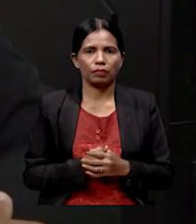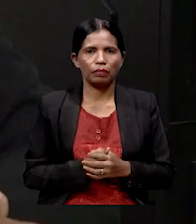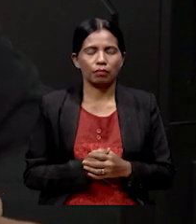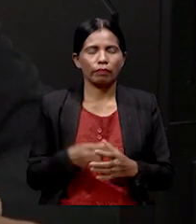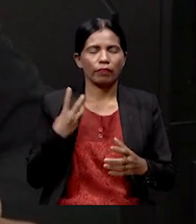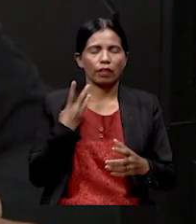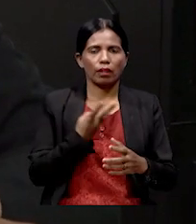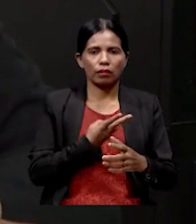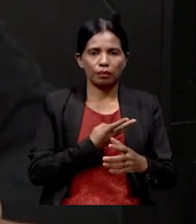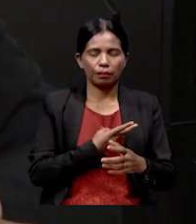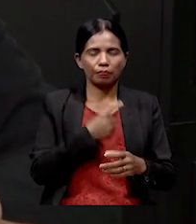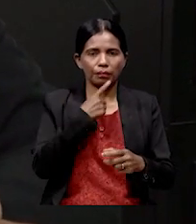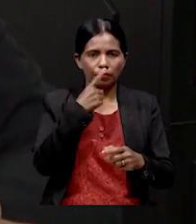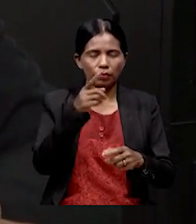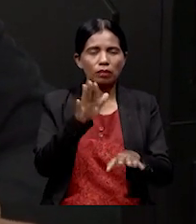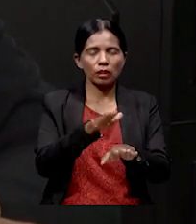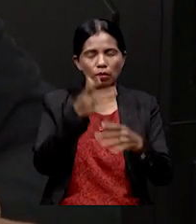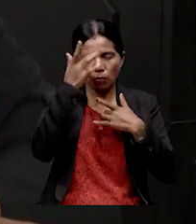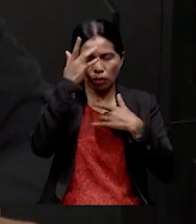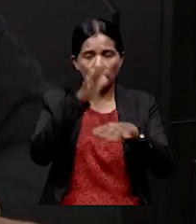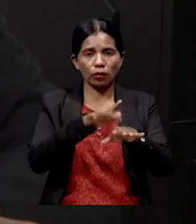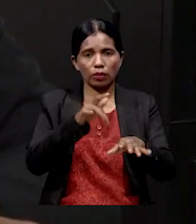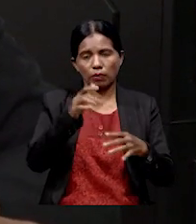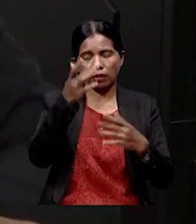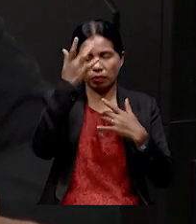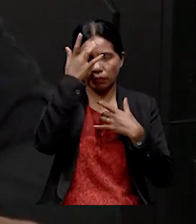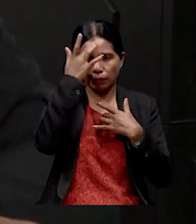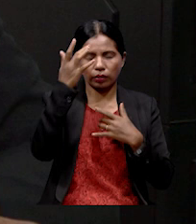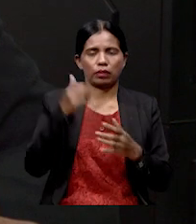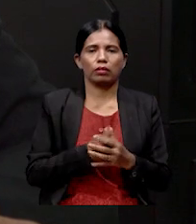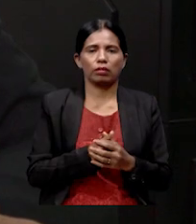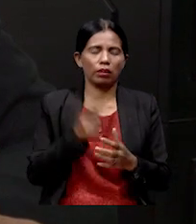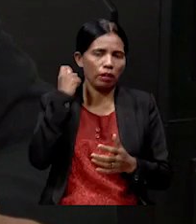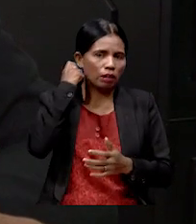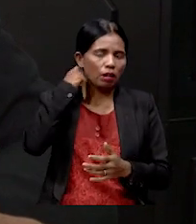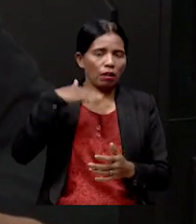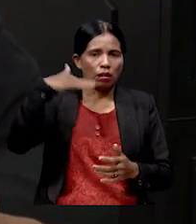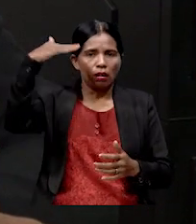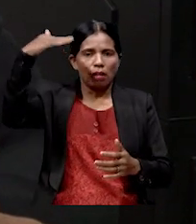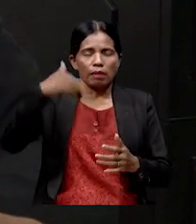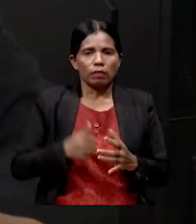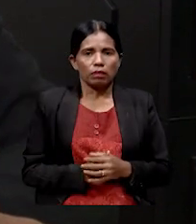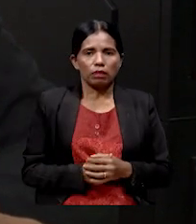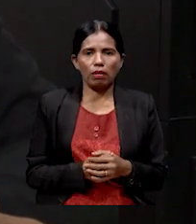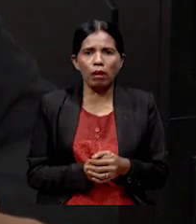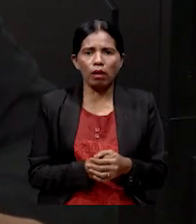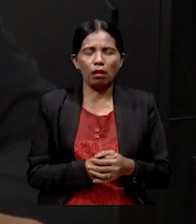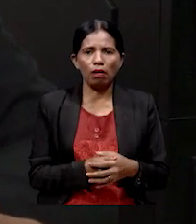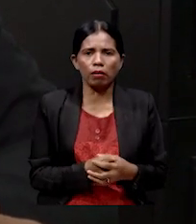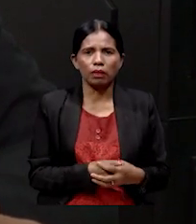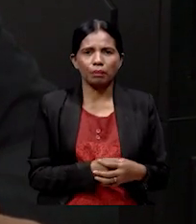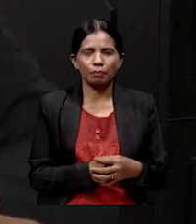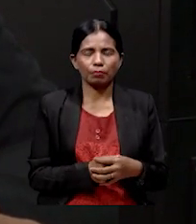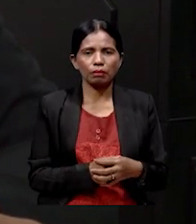kondisaun namai maka feta ba ia amu bispo nene, tensaun nema aslos halotonia kuliah ihalu ibun